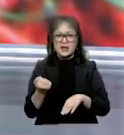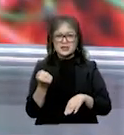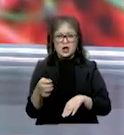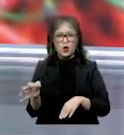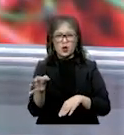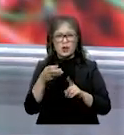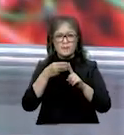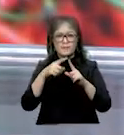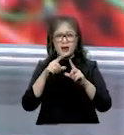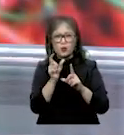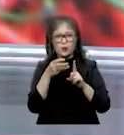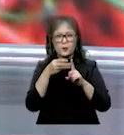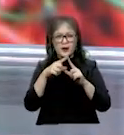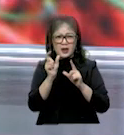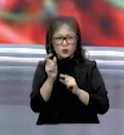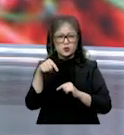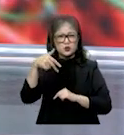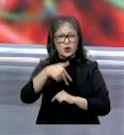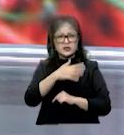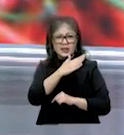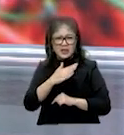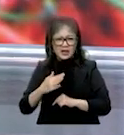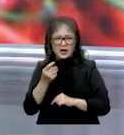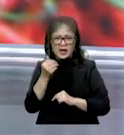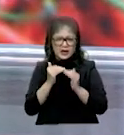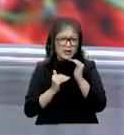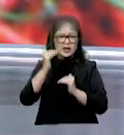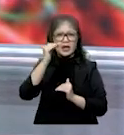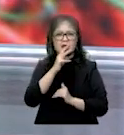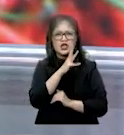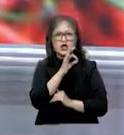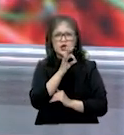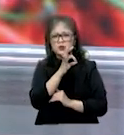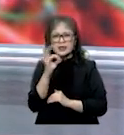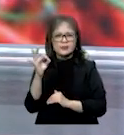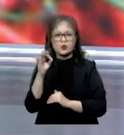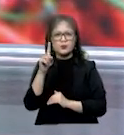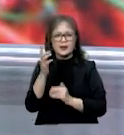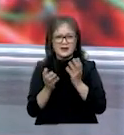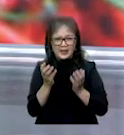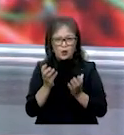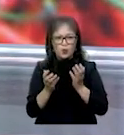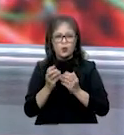tradisional di Kota Bau-Bau, Sulawesi Tenggara mengalami kenaikan tinggi, mencapai Rp300.000 per